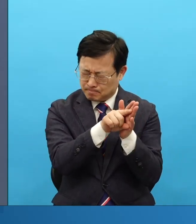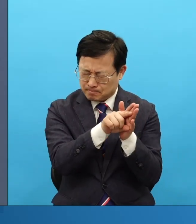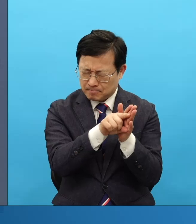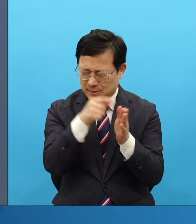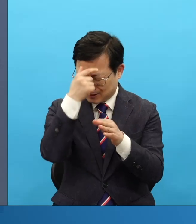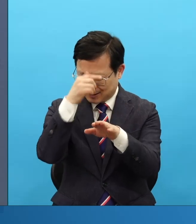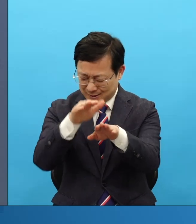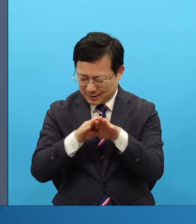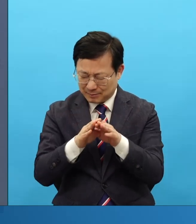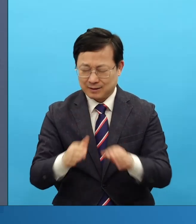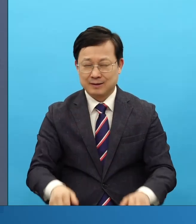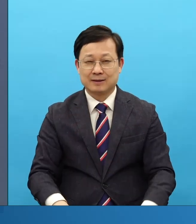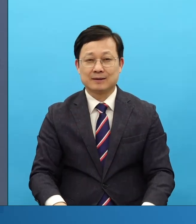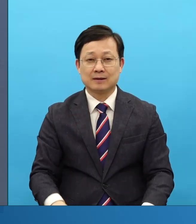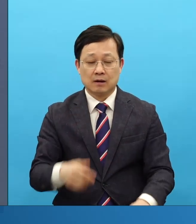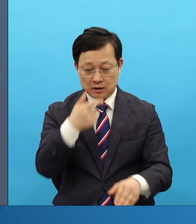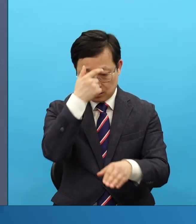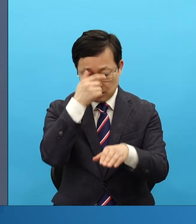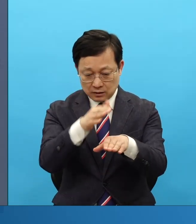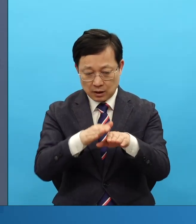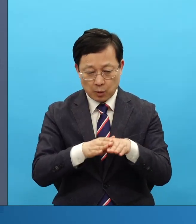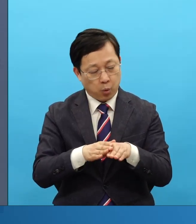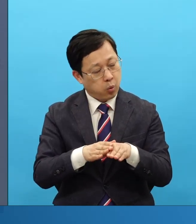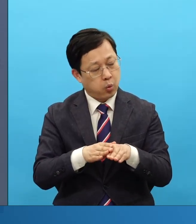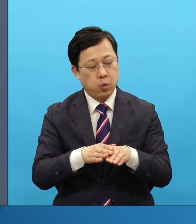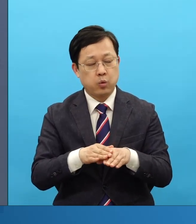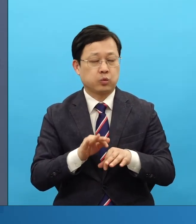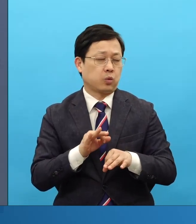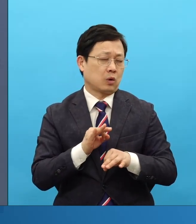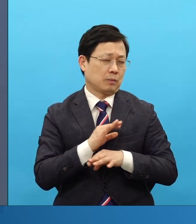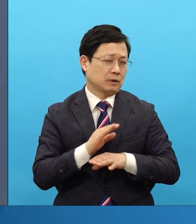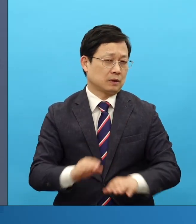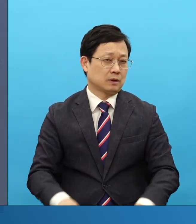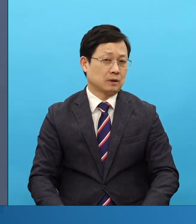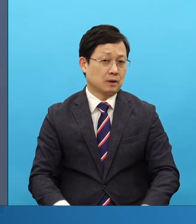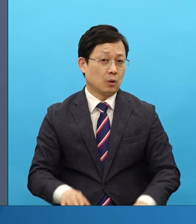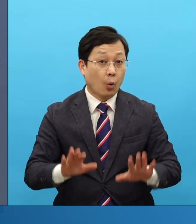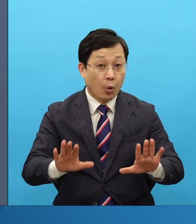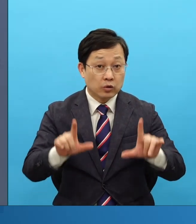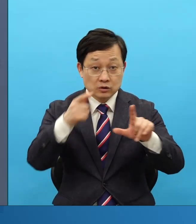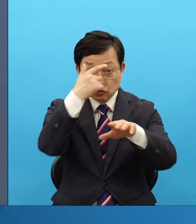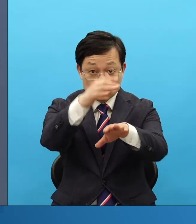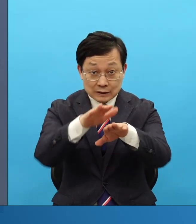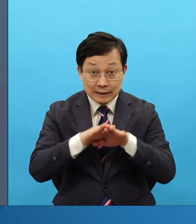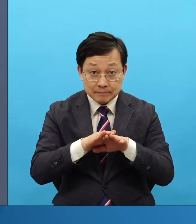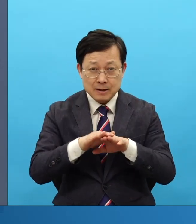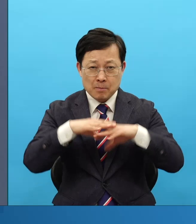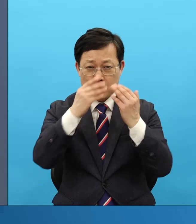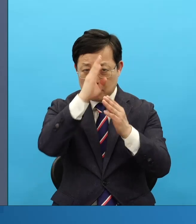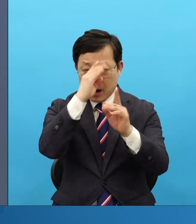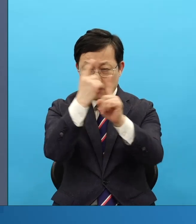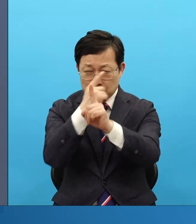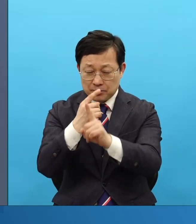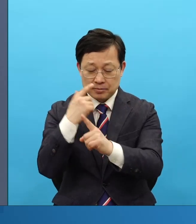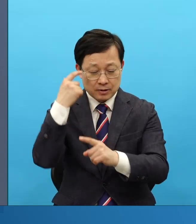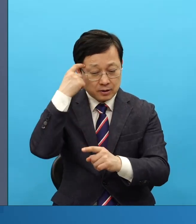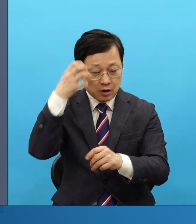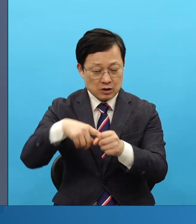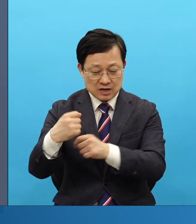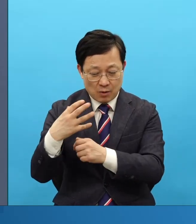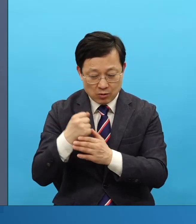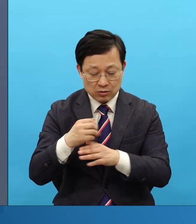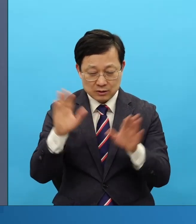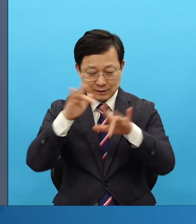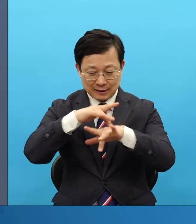righteousness will 알고 come. 예배 어마어마한 겁니다. That is what worship 오늘 is. 같은 날 여러분요 Tremendous. 모든 병도 치유하고요. 영적인 힘없고 말이야. 흑암